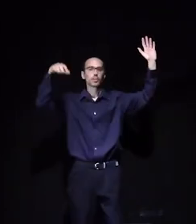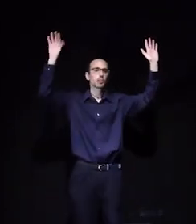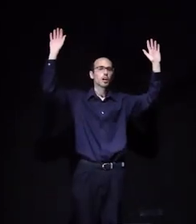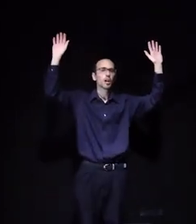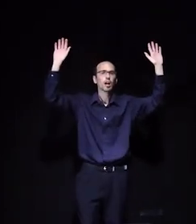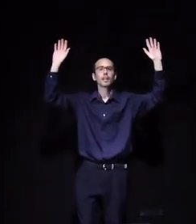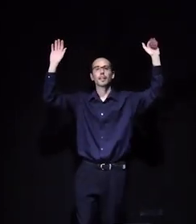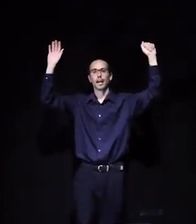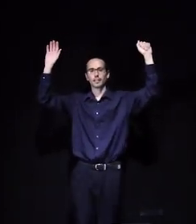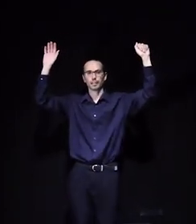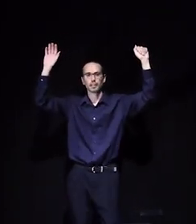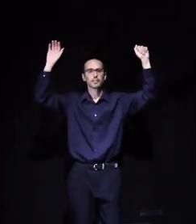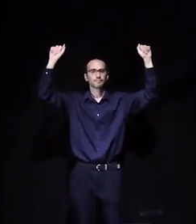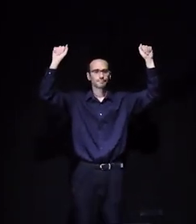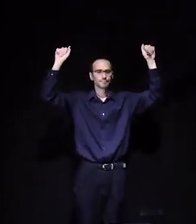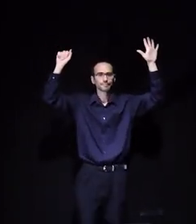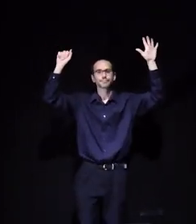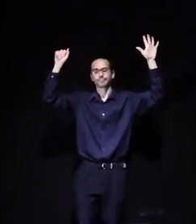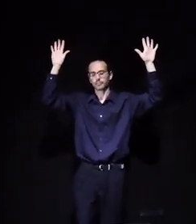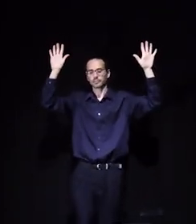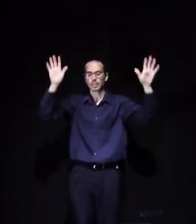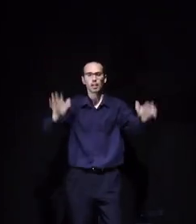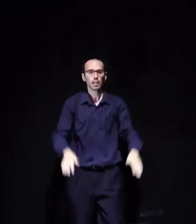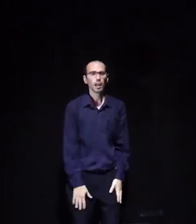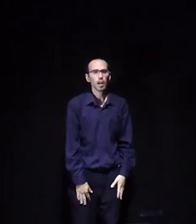me why I don't like it.